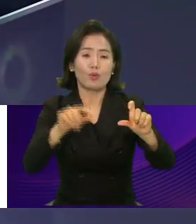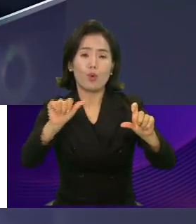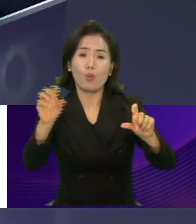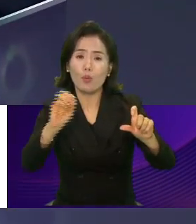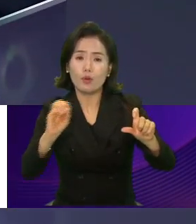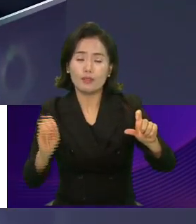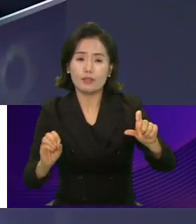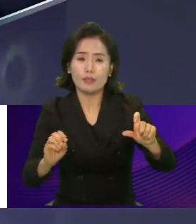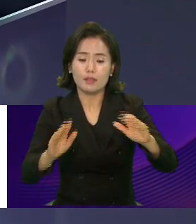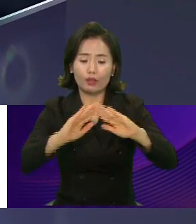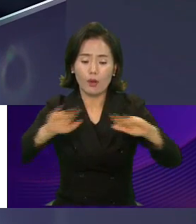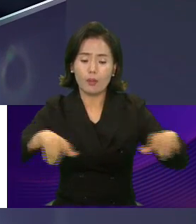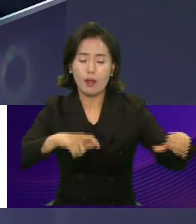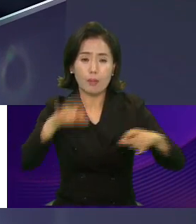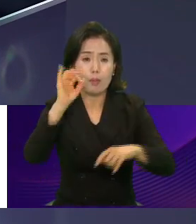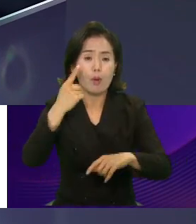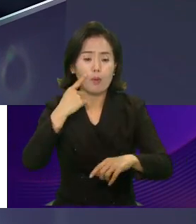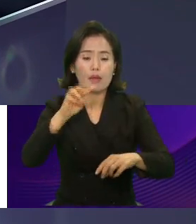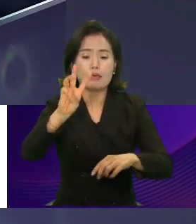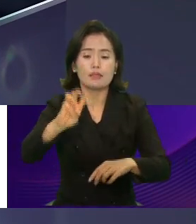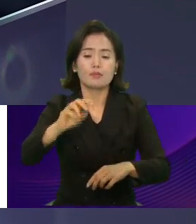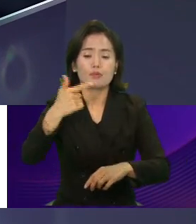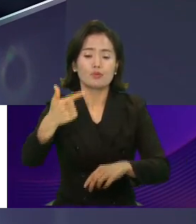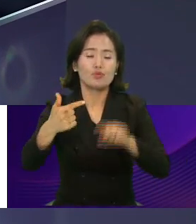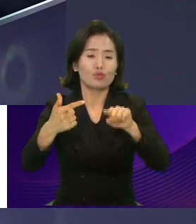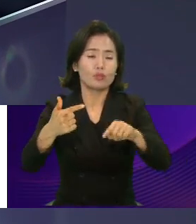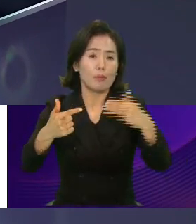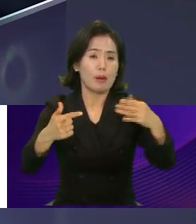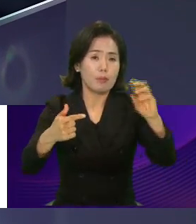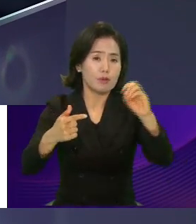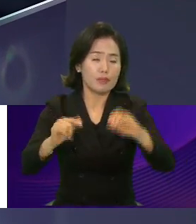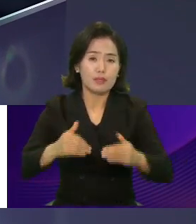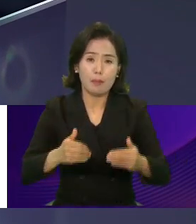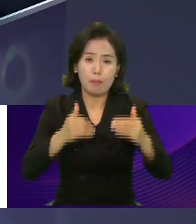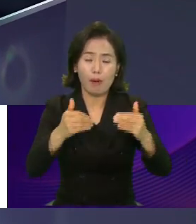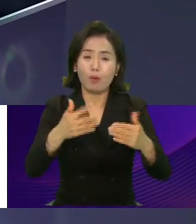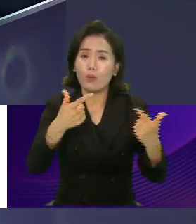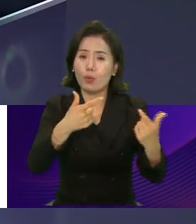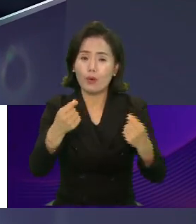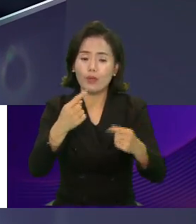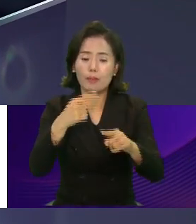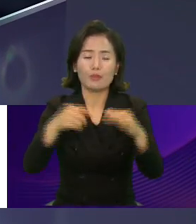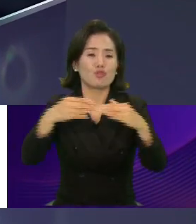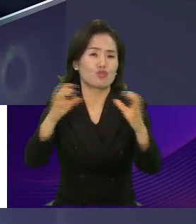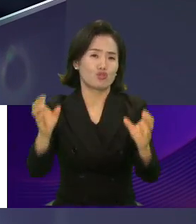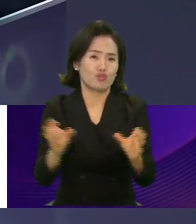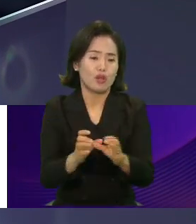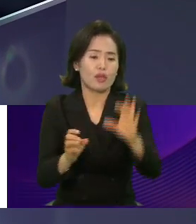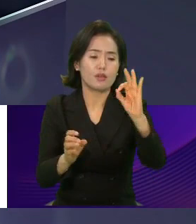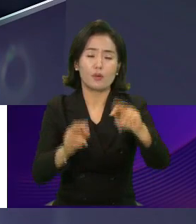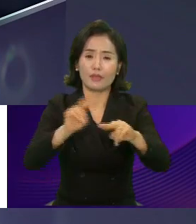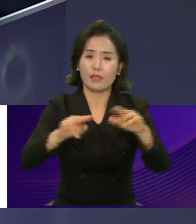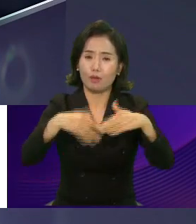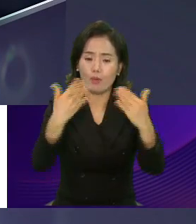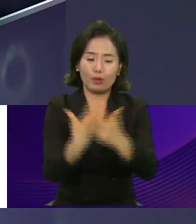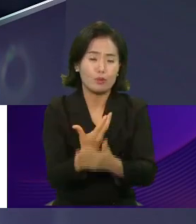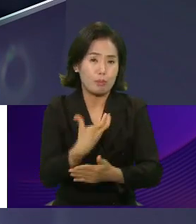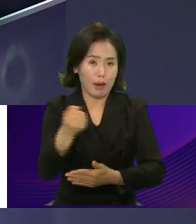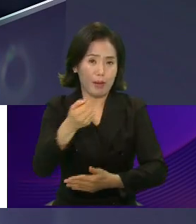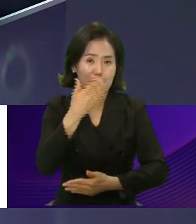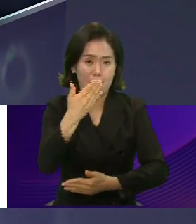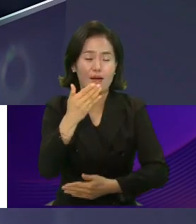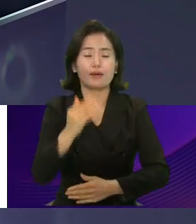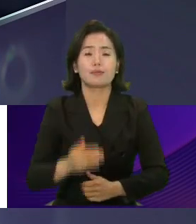15.5%입니다. 전남도 살펴보겠습니다. 36.8%까지 개표 진행됐고요. 마찬가지로 더불어민주당이 10개 의석을 모두 차지하는